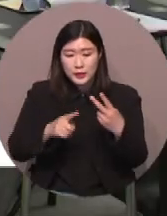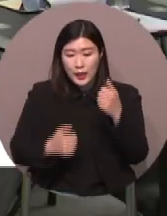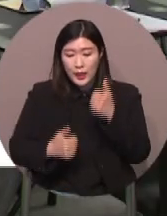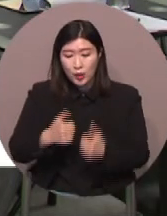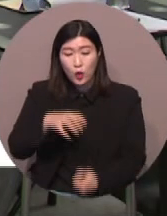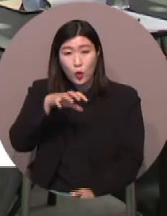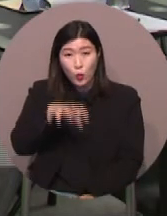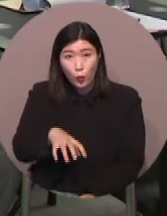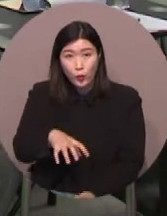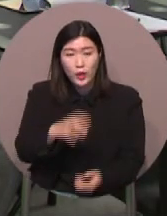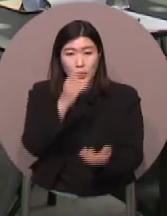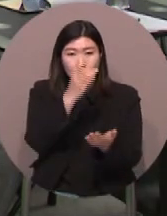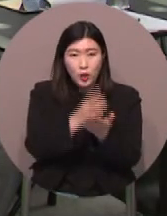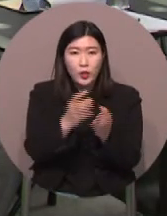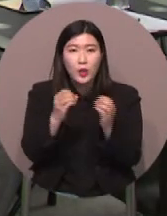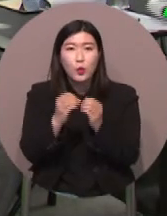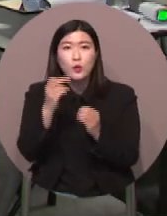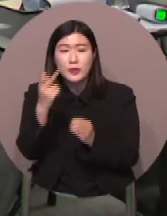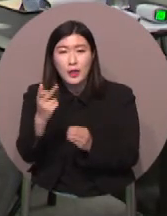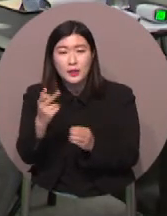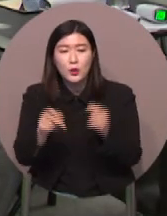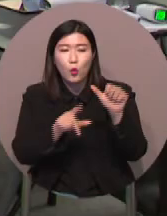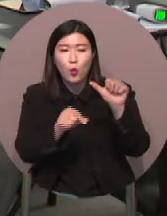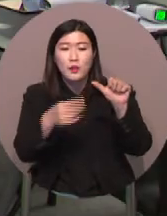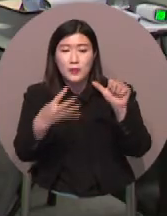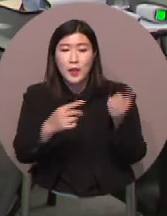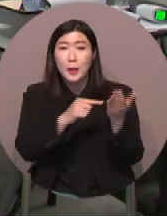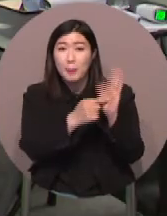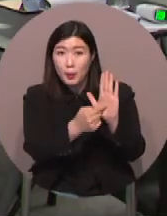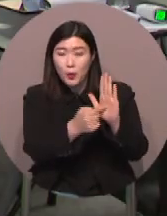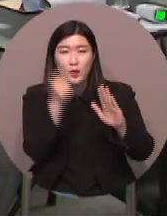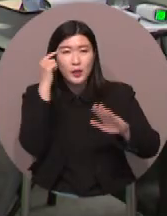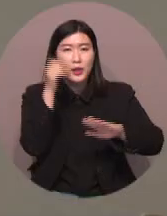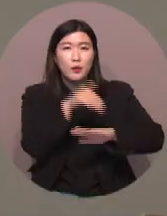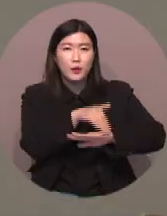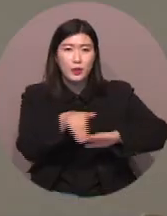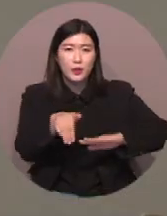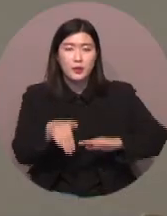천안과 논산시 시장 후보를 내일까지 확정해 발표하기로 했습니다